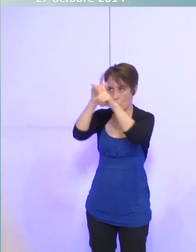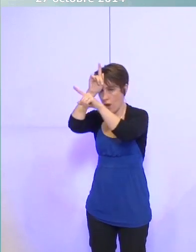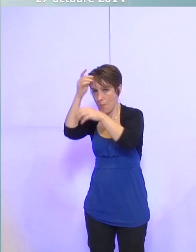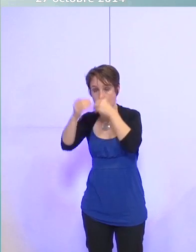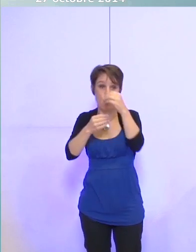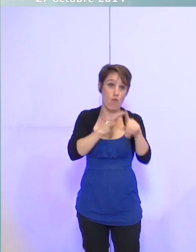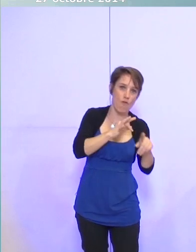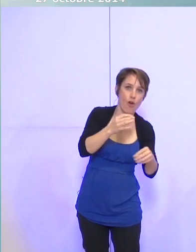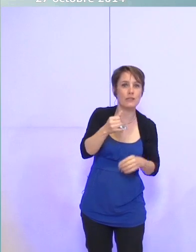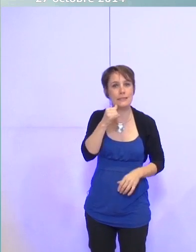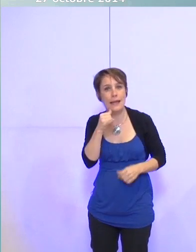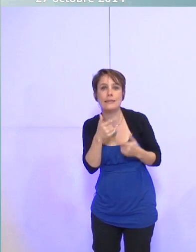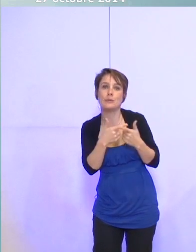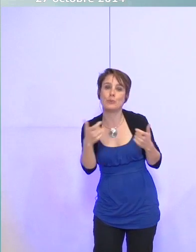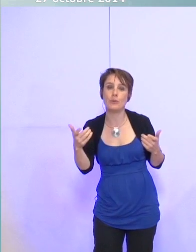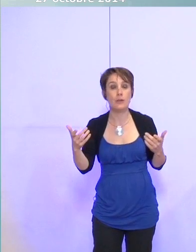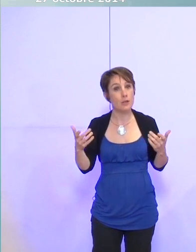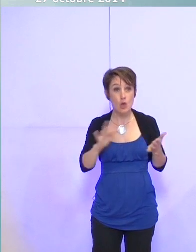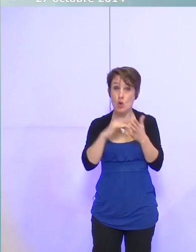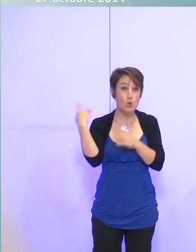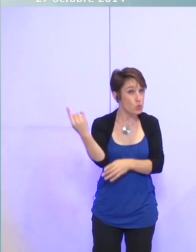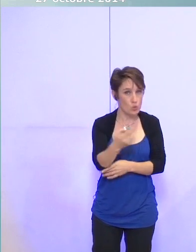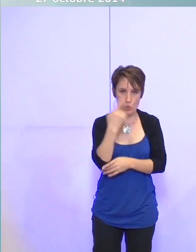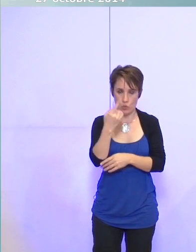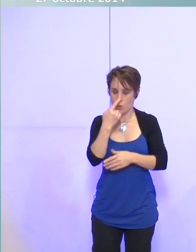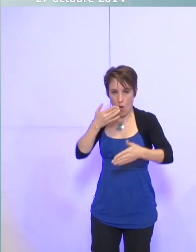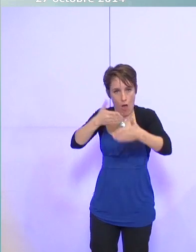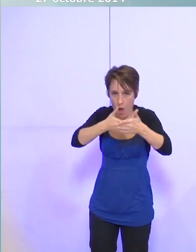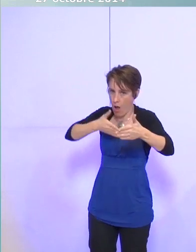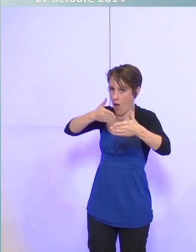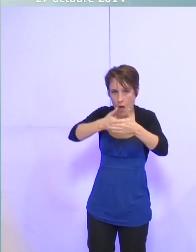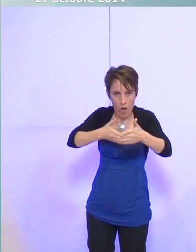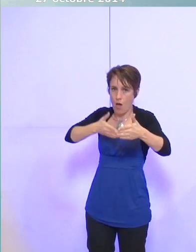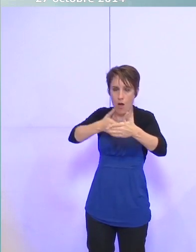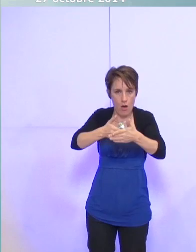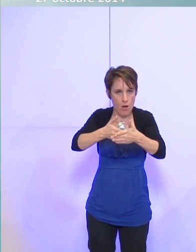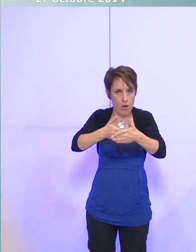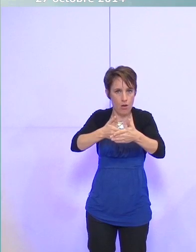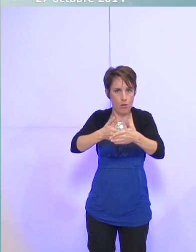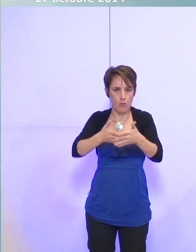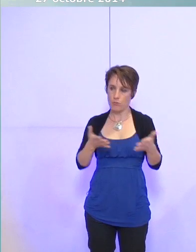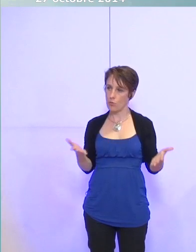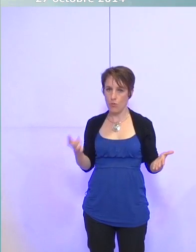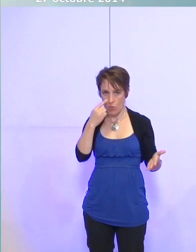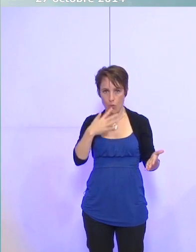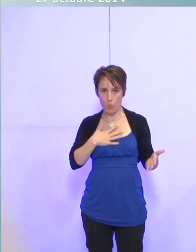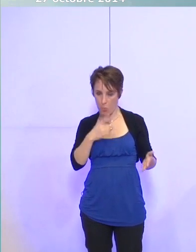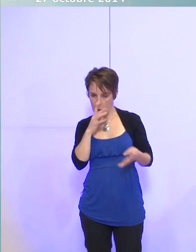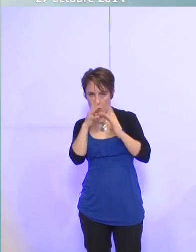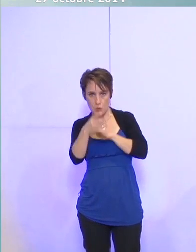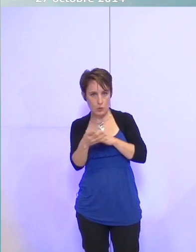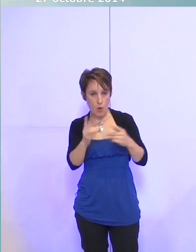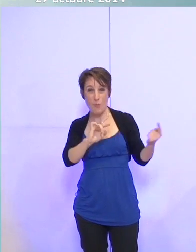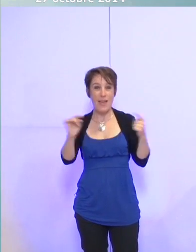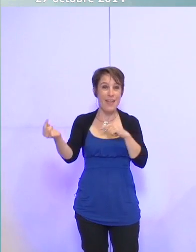l'Italie et quelques autres, tous sont dans l'impasse. Donc pour ma part, je continue de penser que le débat public, s'il